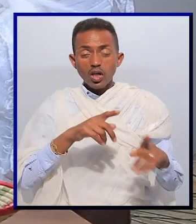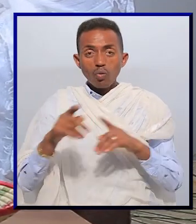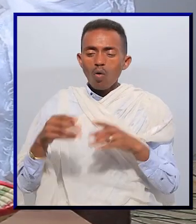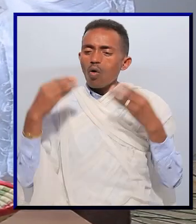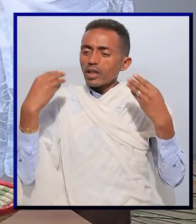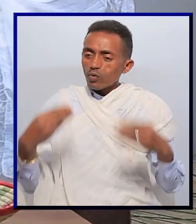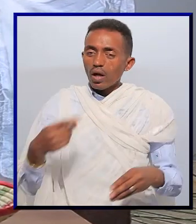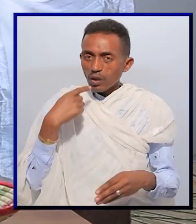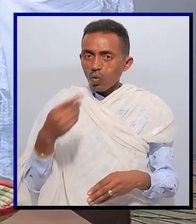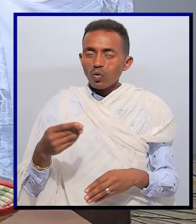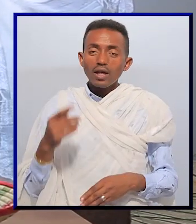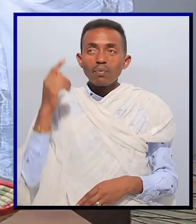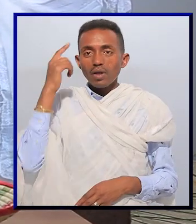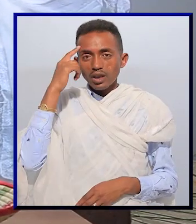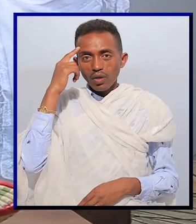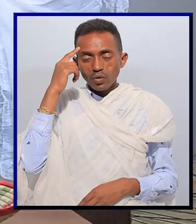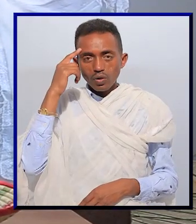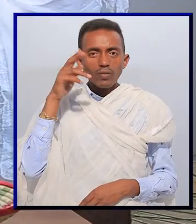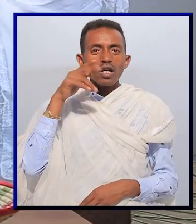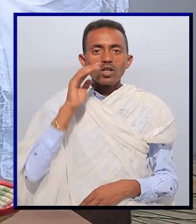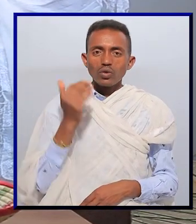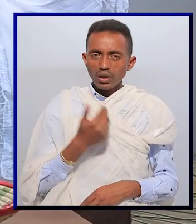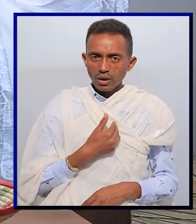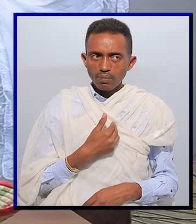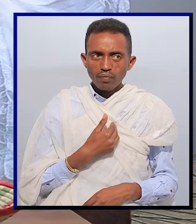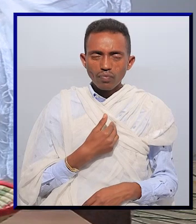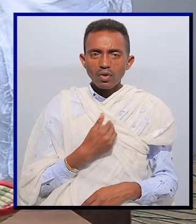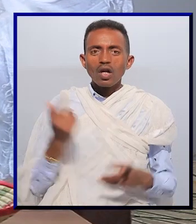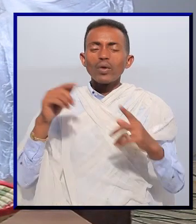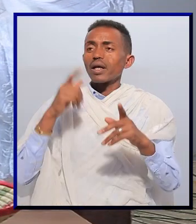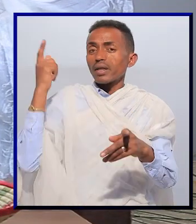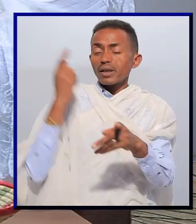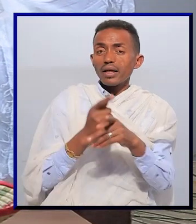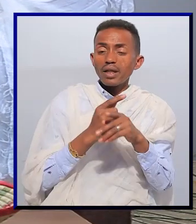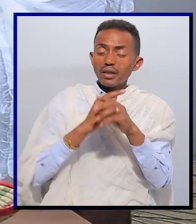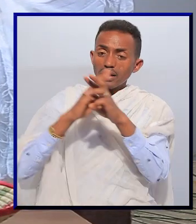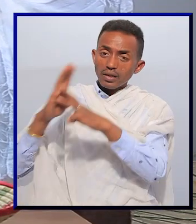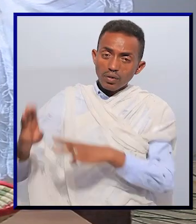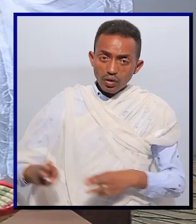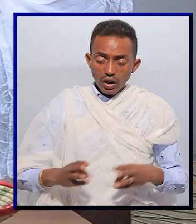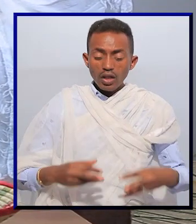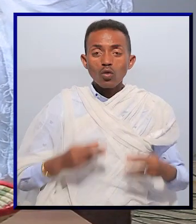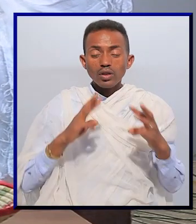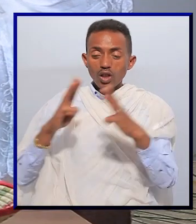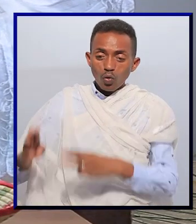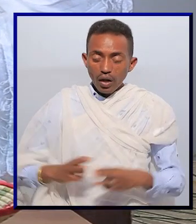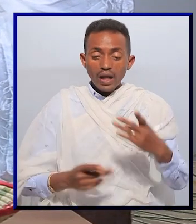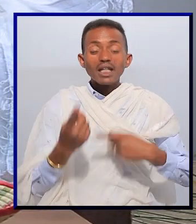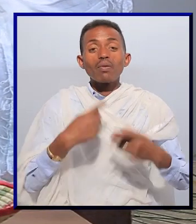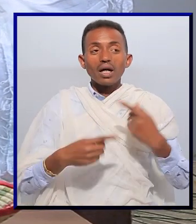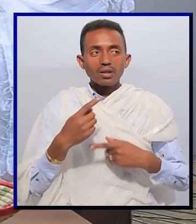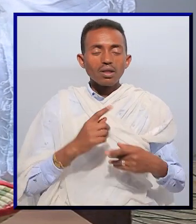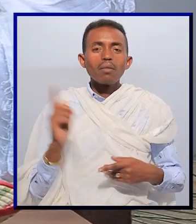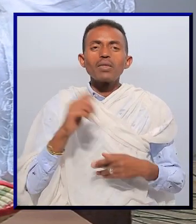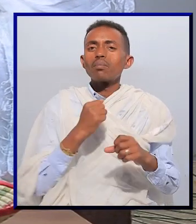የምታስባቸውን እህቶች ወደ ትክክለኛው የህይወት ጎዳና ከማምጣት አንጻር ምን መሰራት አለበት?